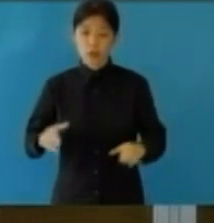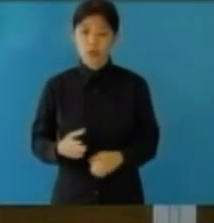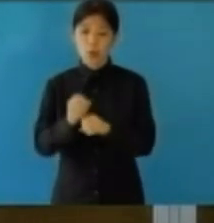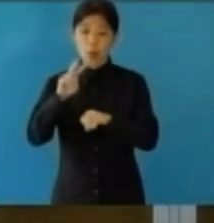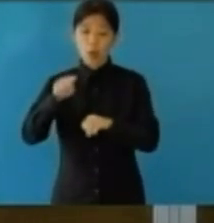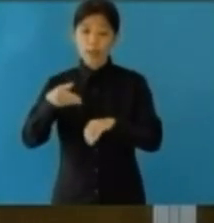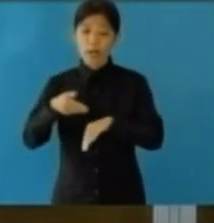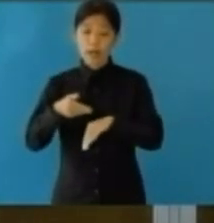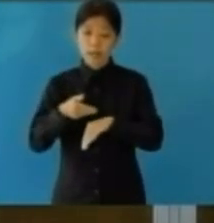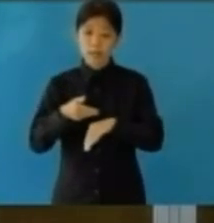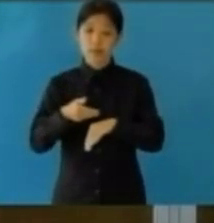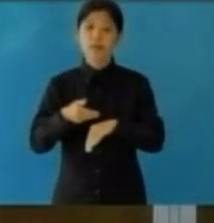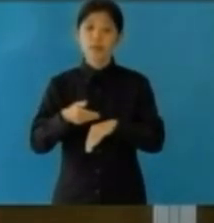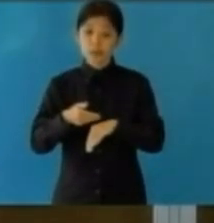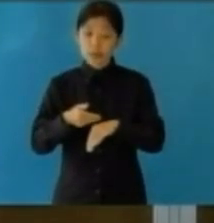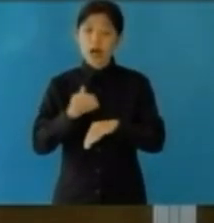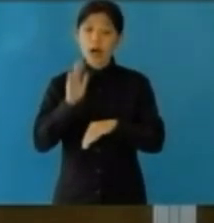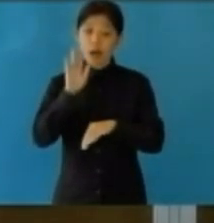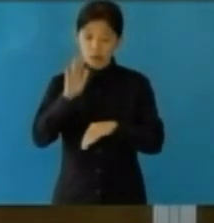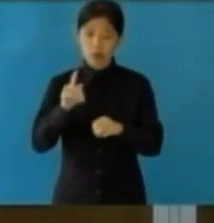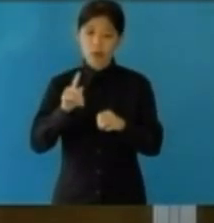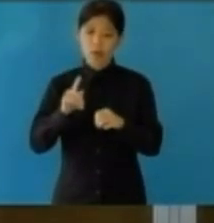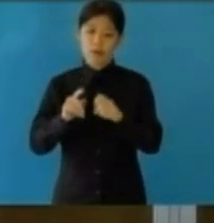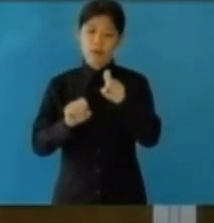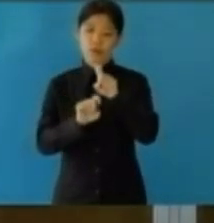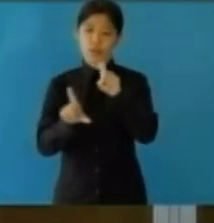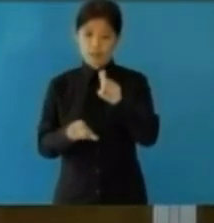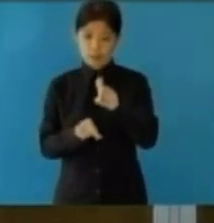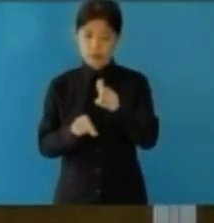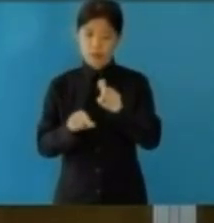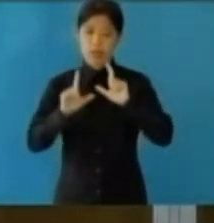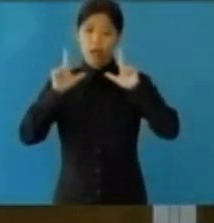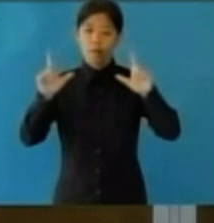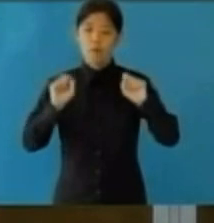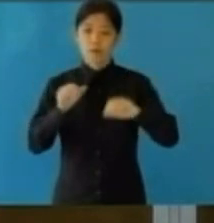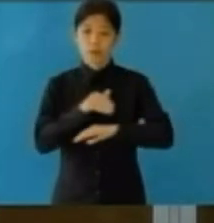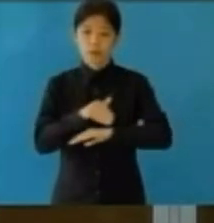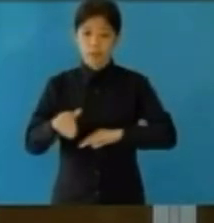て、来月の開閉会式でお披露目することになります。